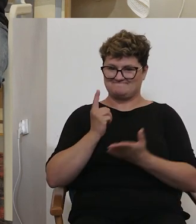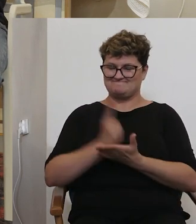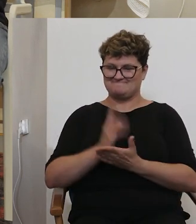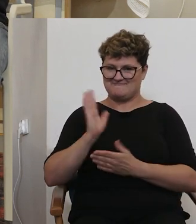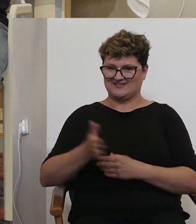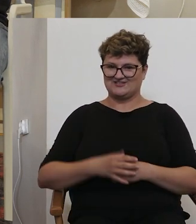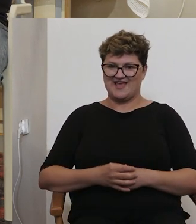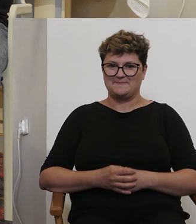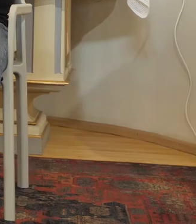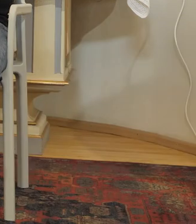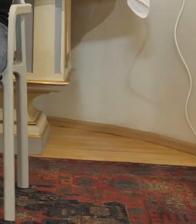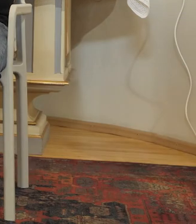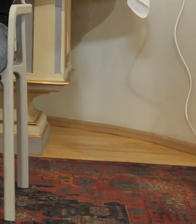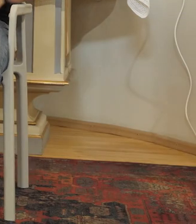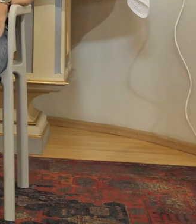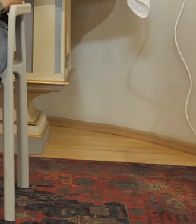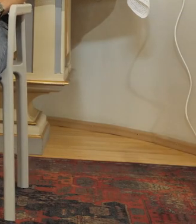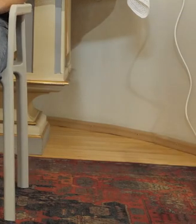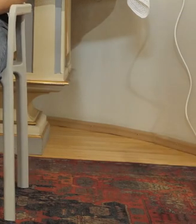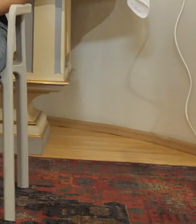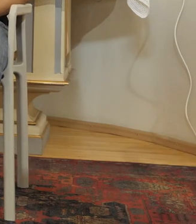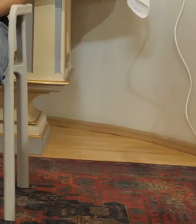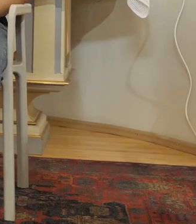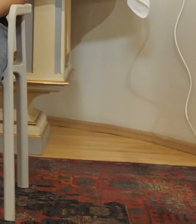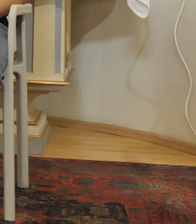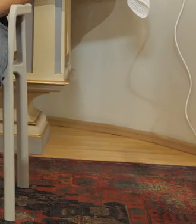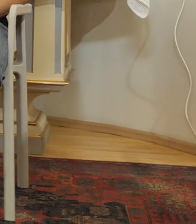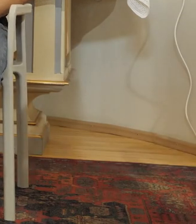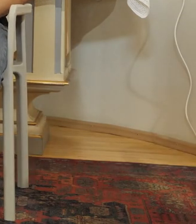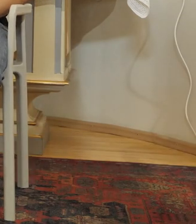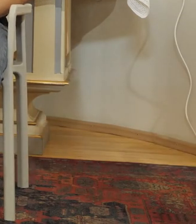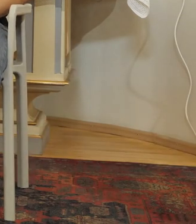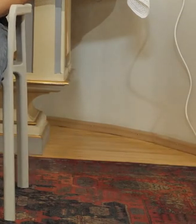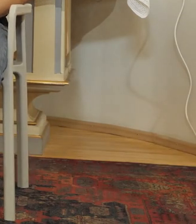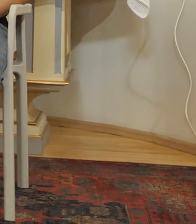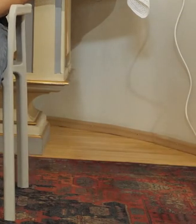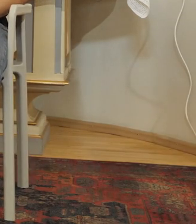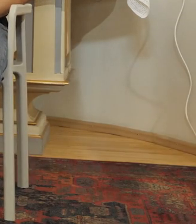Państwa, przede wszystkim trzeba sobie... O, przepraszam, poczekajmy.